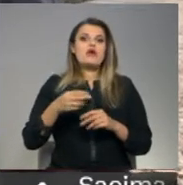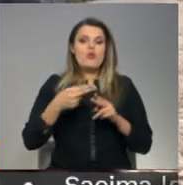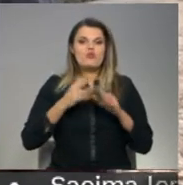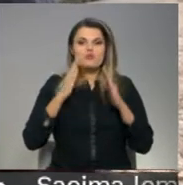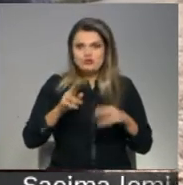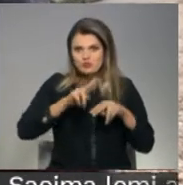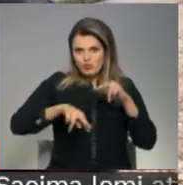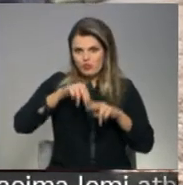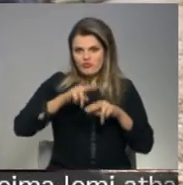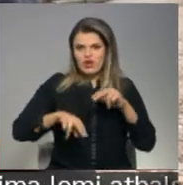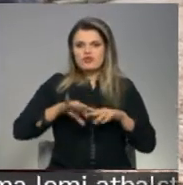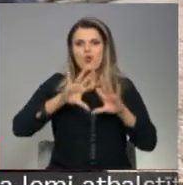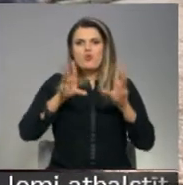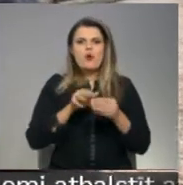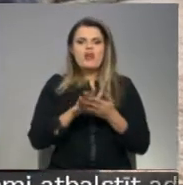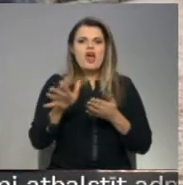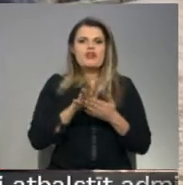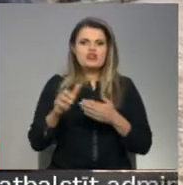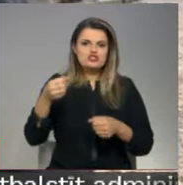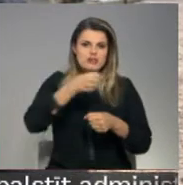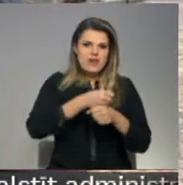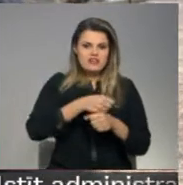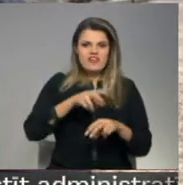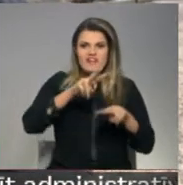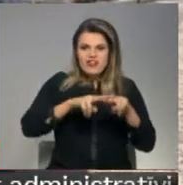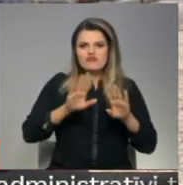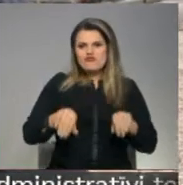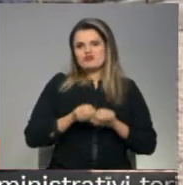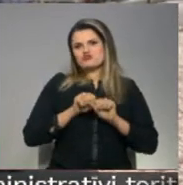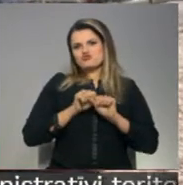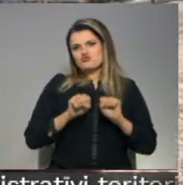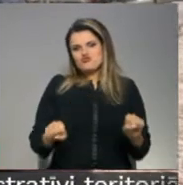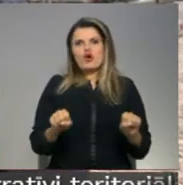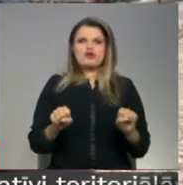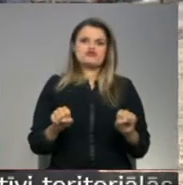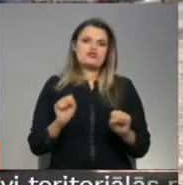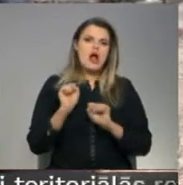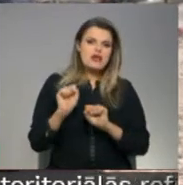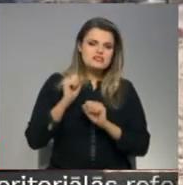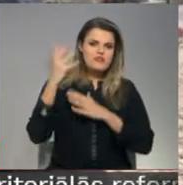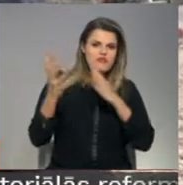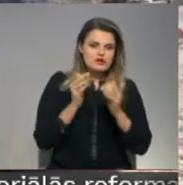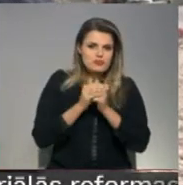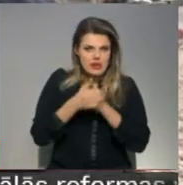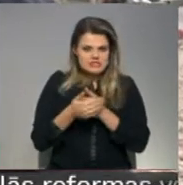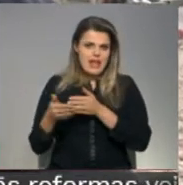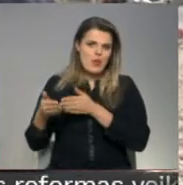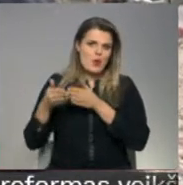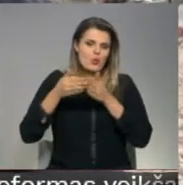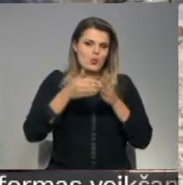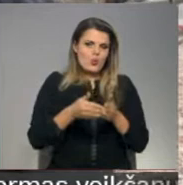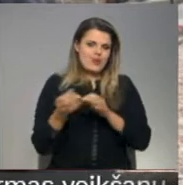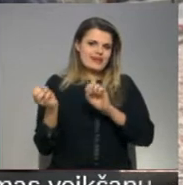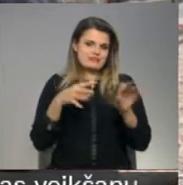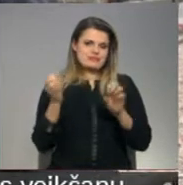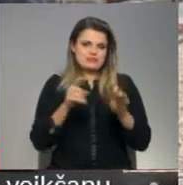tiks izbūvēta arī tāda koplietošanas stāvošanās vieta, kur varēs drošos apstākļos aizsardzībā no vēja, no viļņiem šo te kuģi piekraut